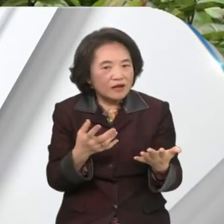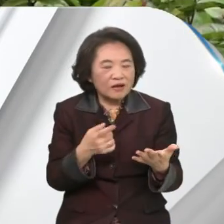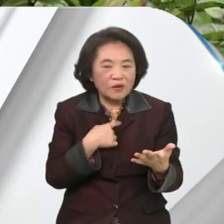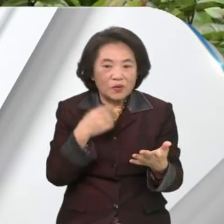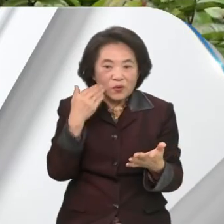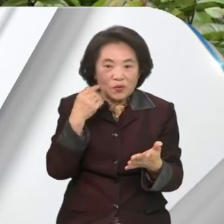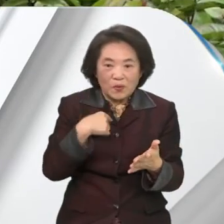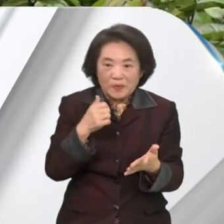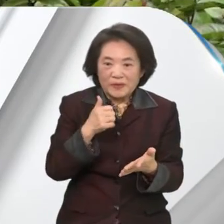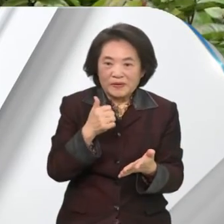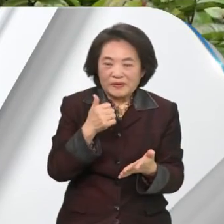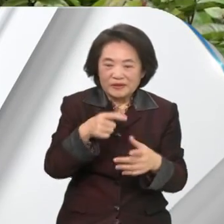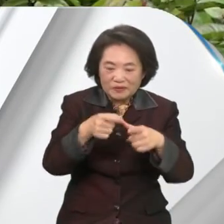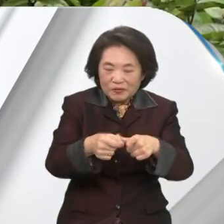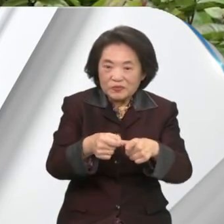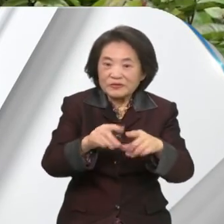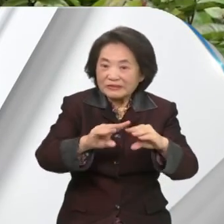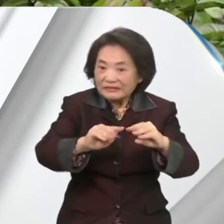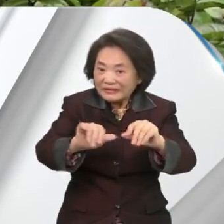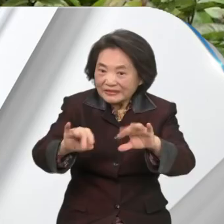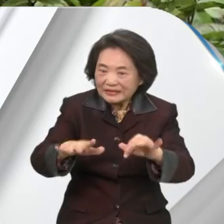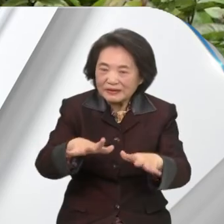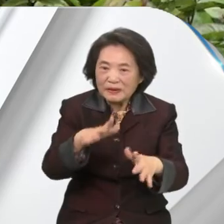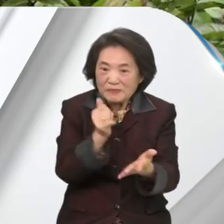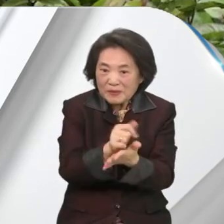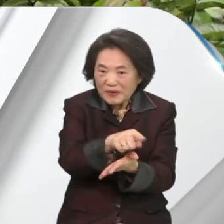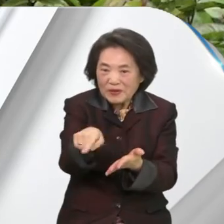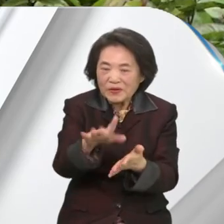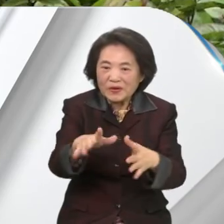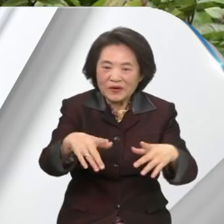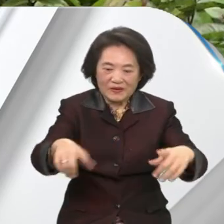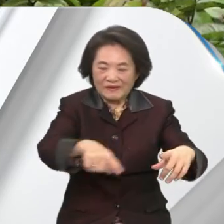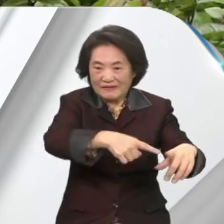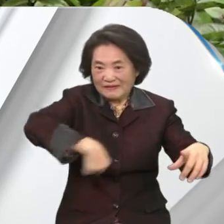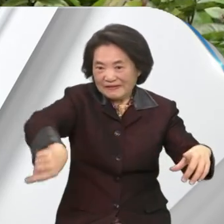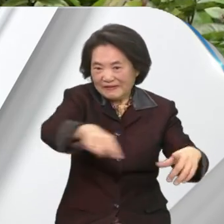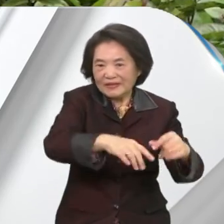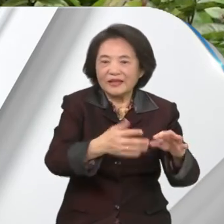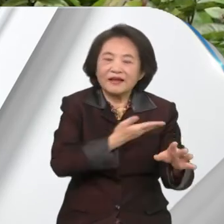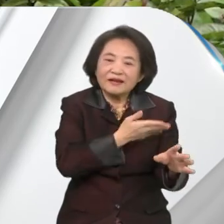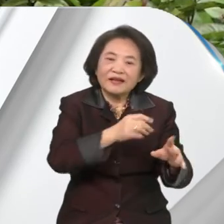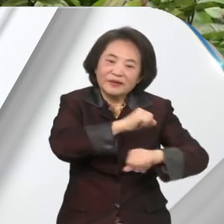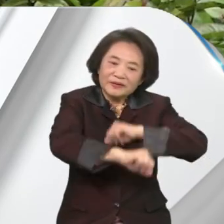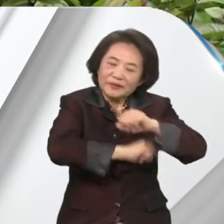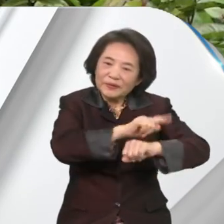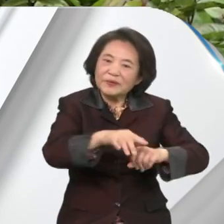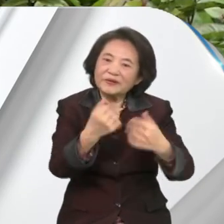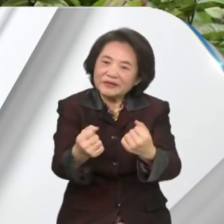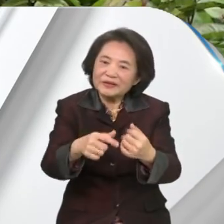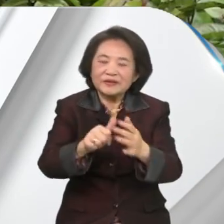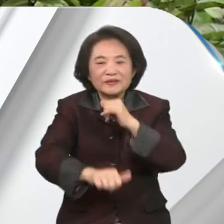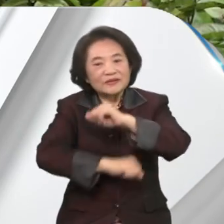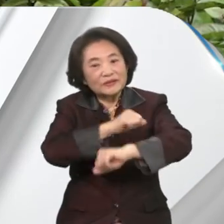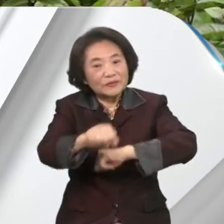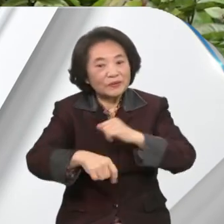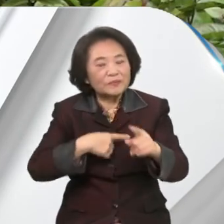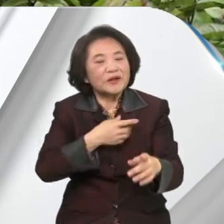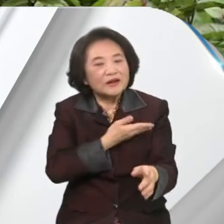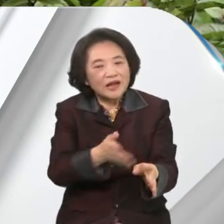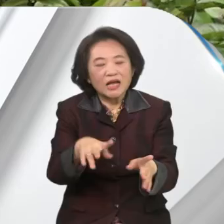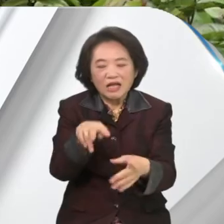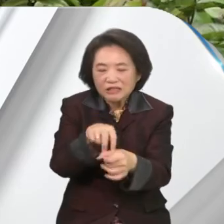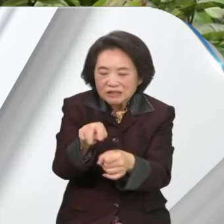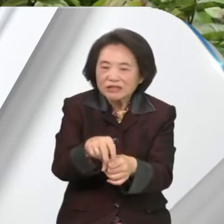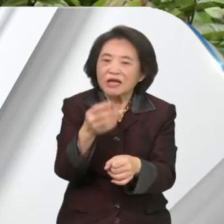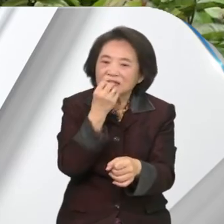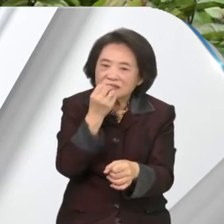找到一块公有地，然后我们可以让它安全的在那边生活，我们提供它